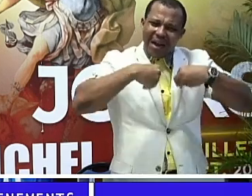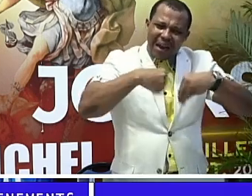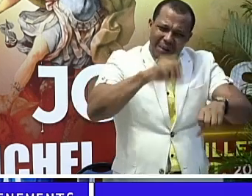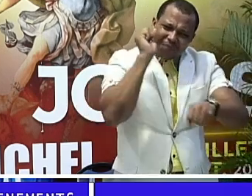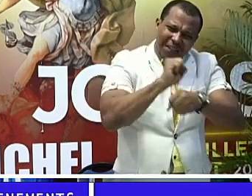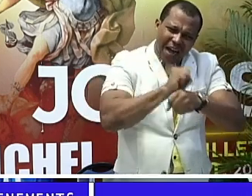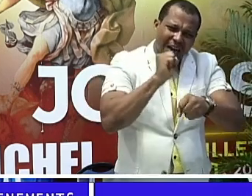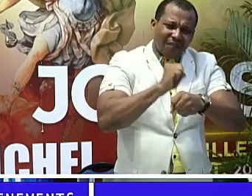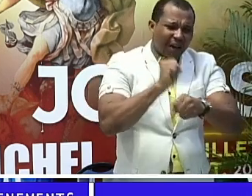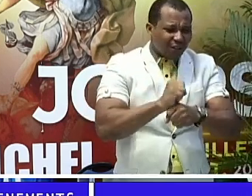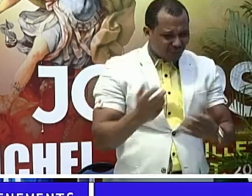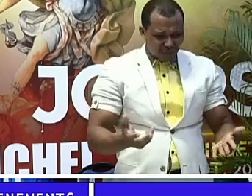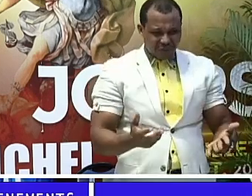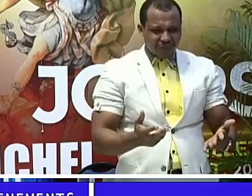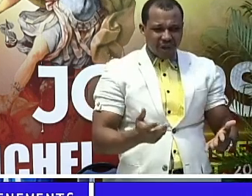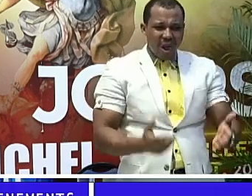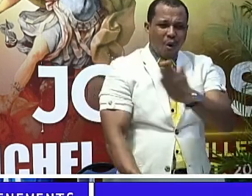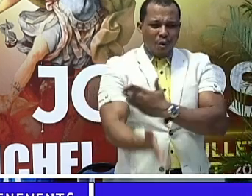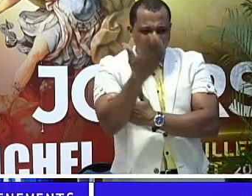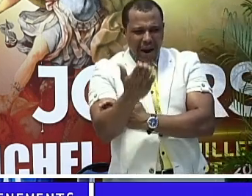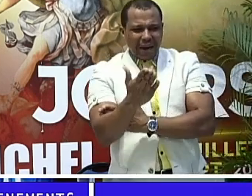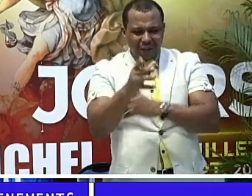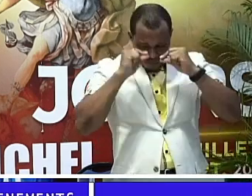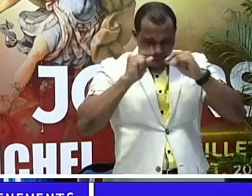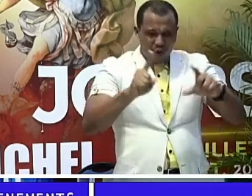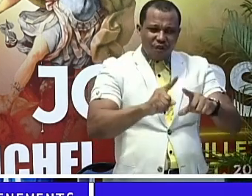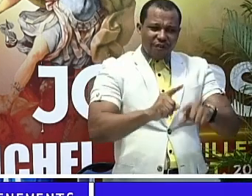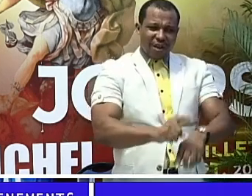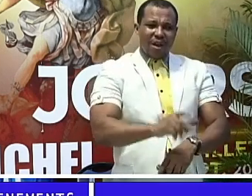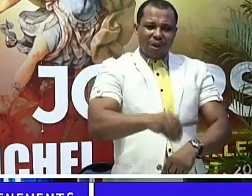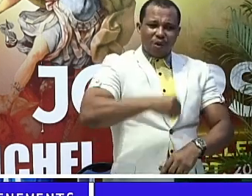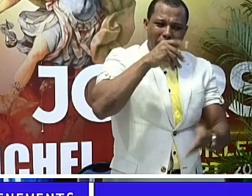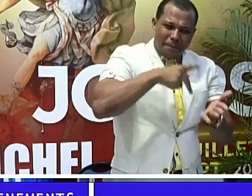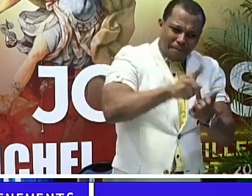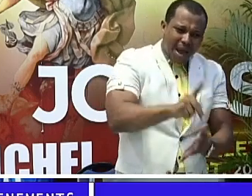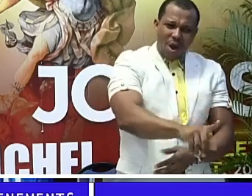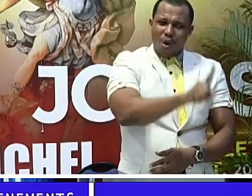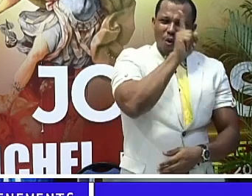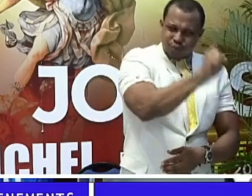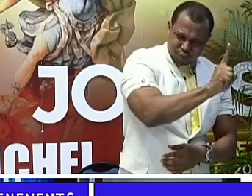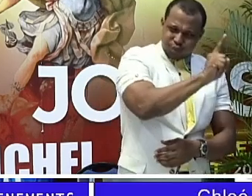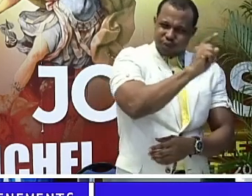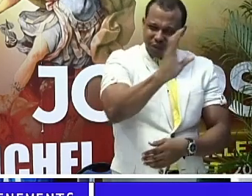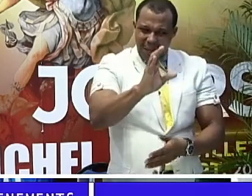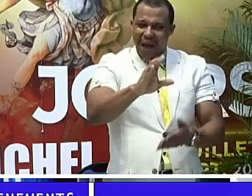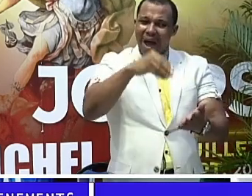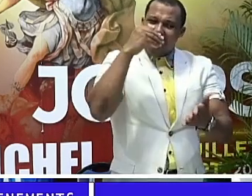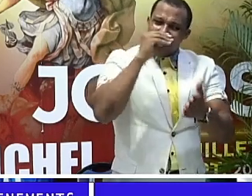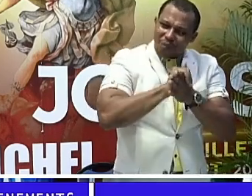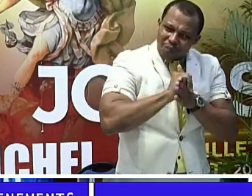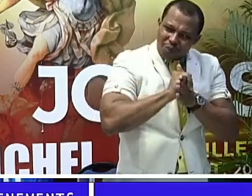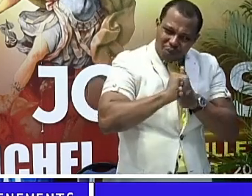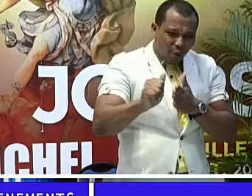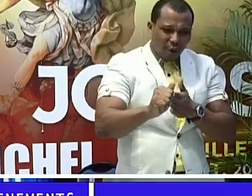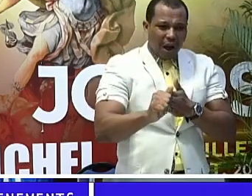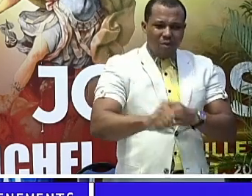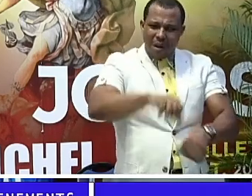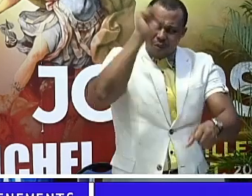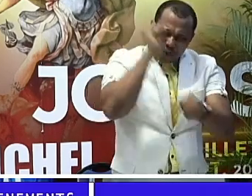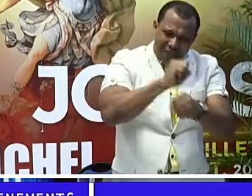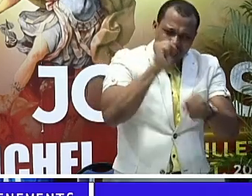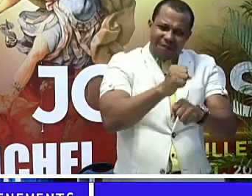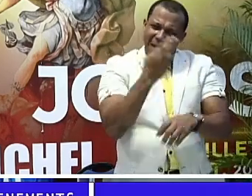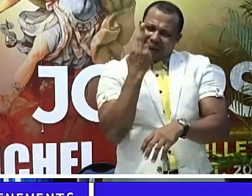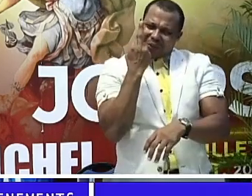faire $100 pour un travail, nous travaillons $8. Il faut travailler 12 heures dans la journée. Quand il y a des gens qui rassemblent,